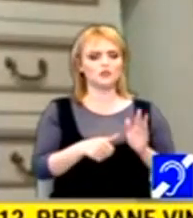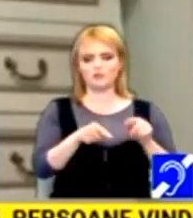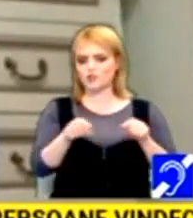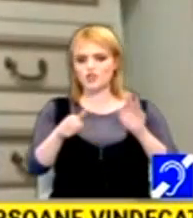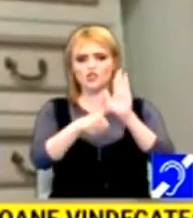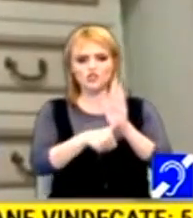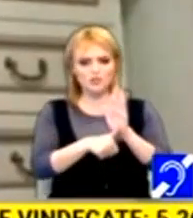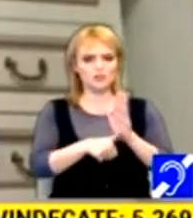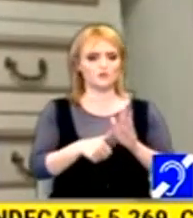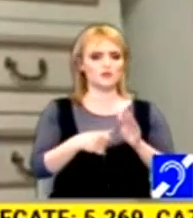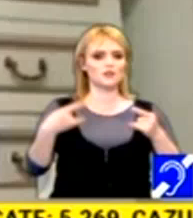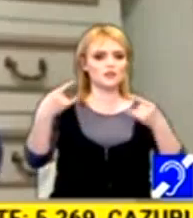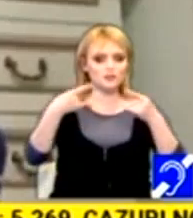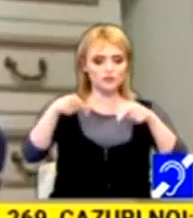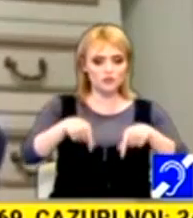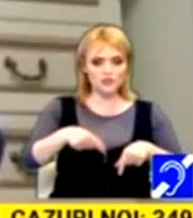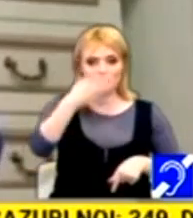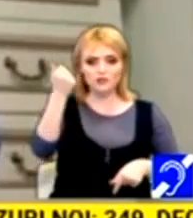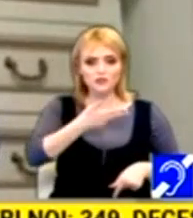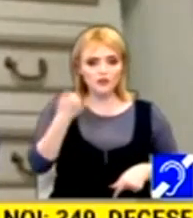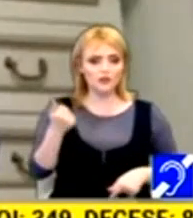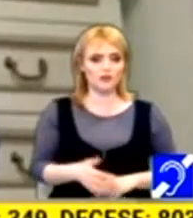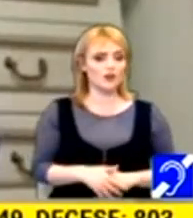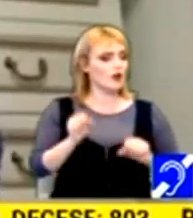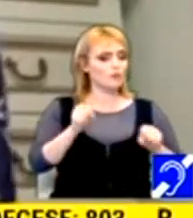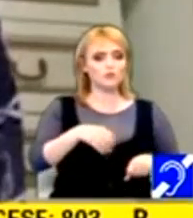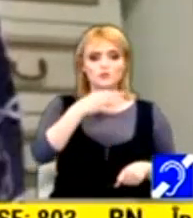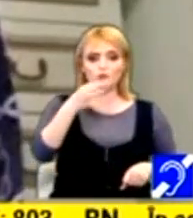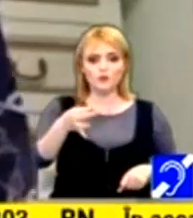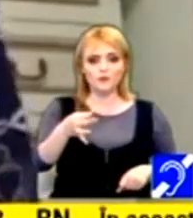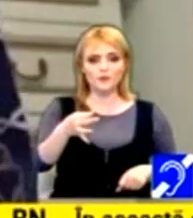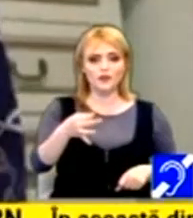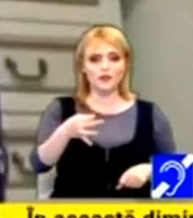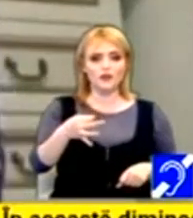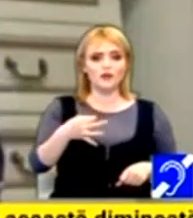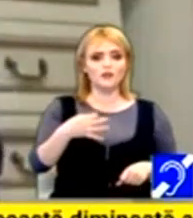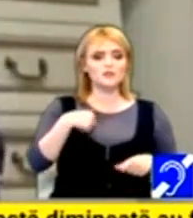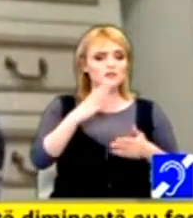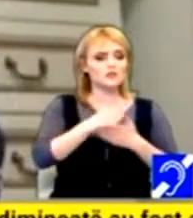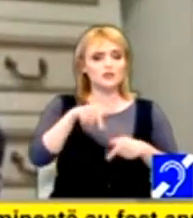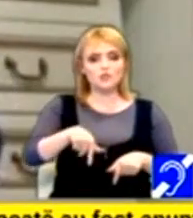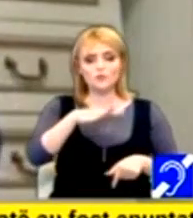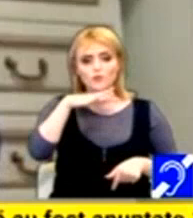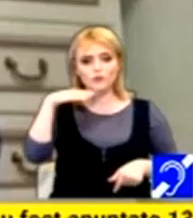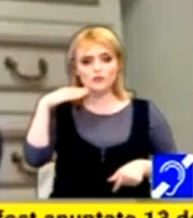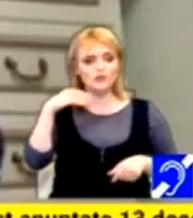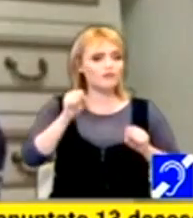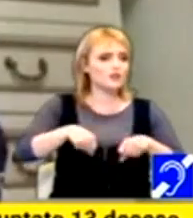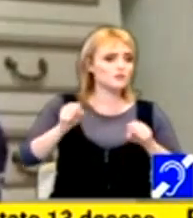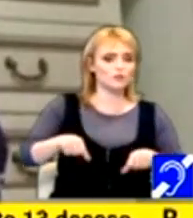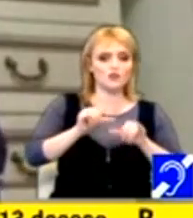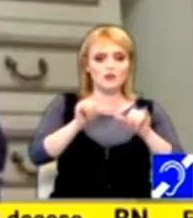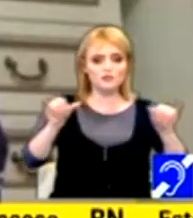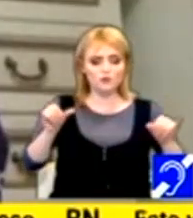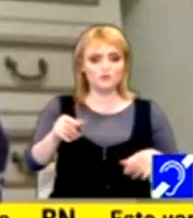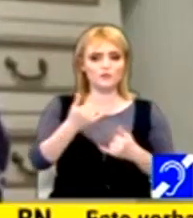deja în cadrul unei televiziuni de aici și pot spune că sunt foarte multe oportunități